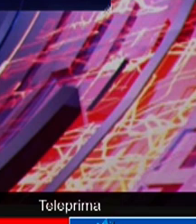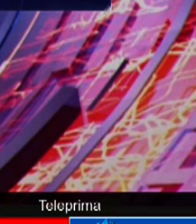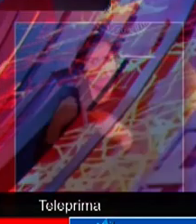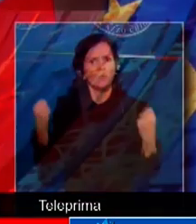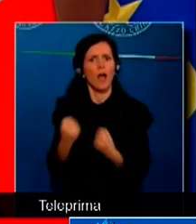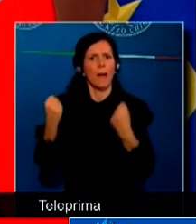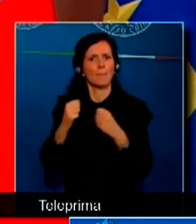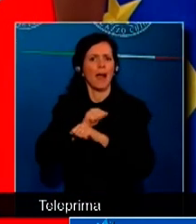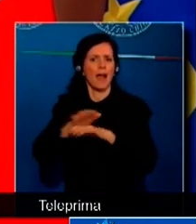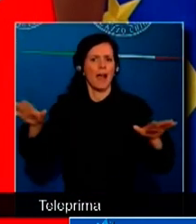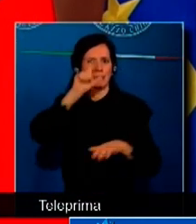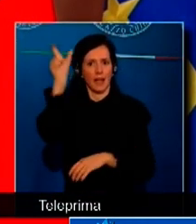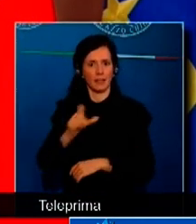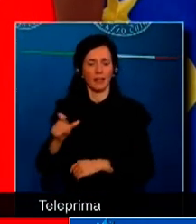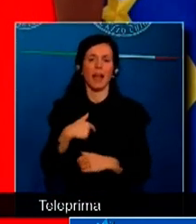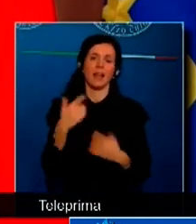servizio.